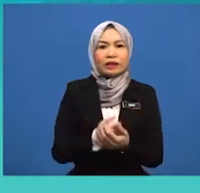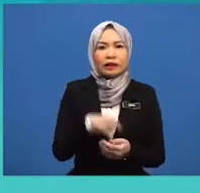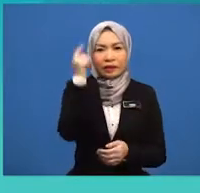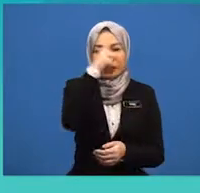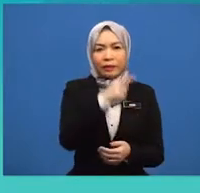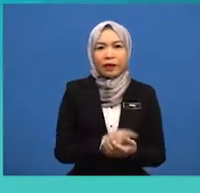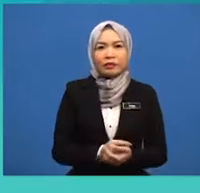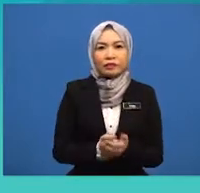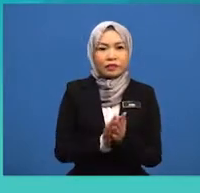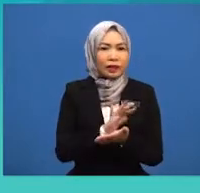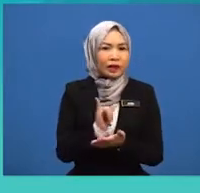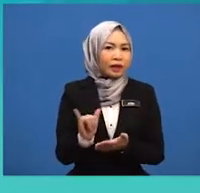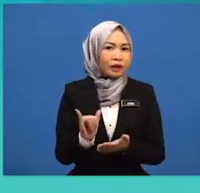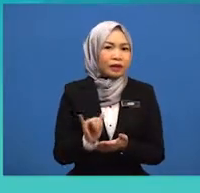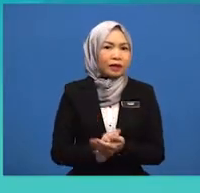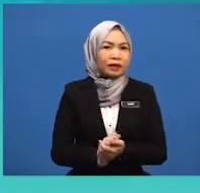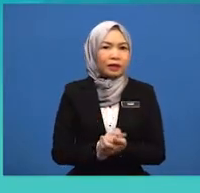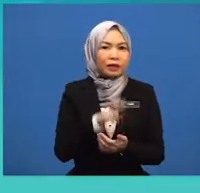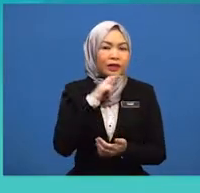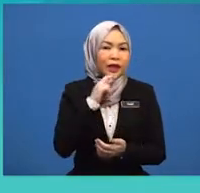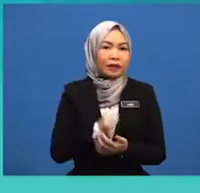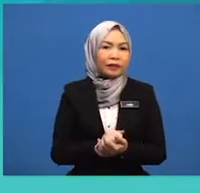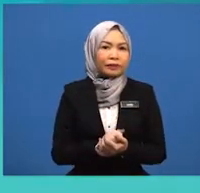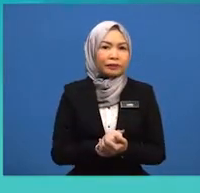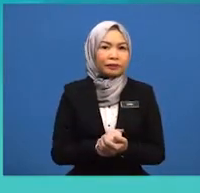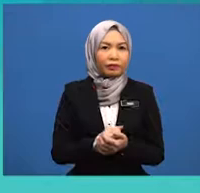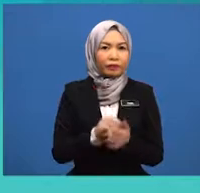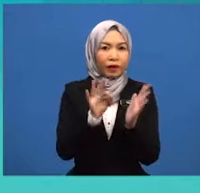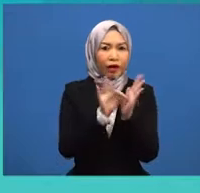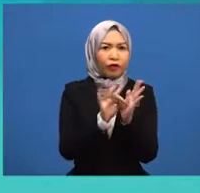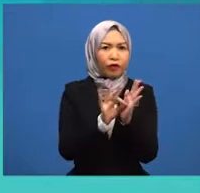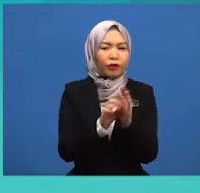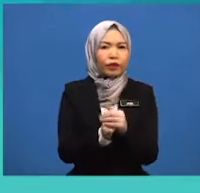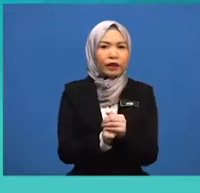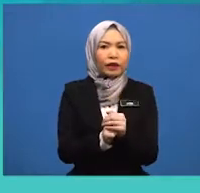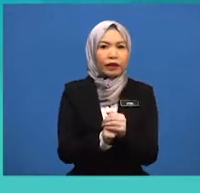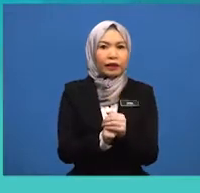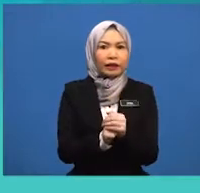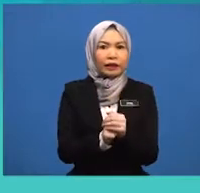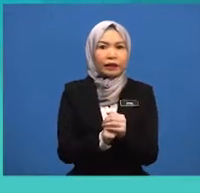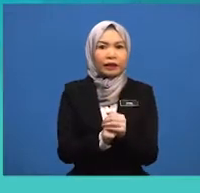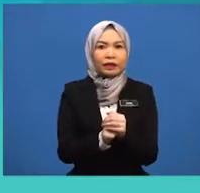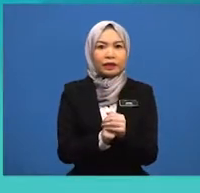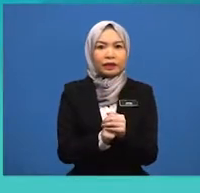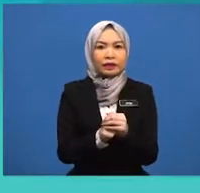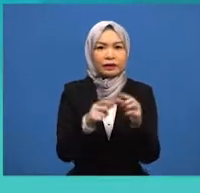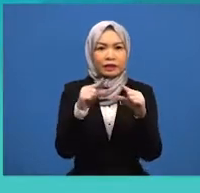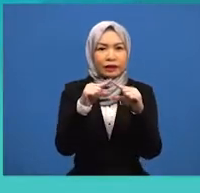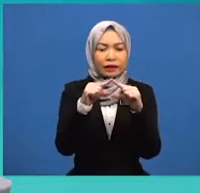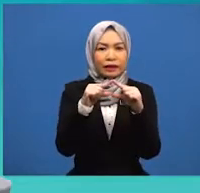Antaranya adalah kesilapan menggunakan formula. Sebagai contoh, formula luas segitiga.